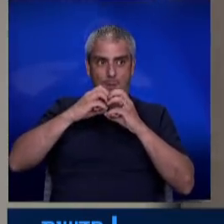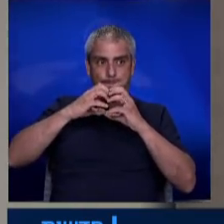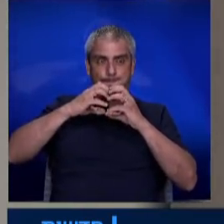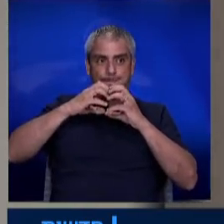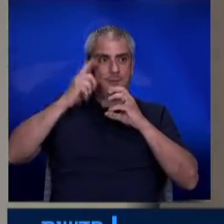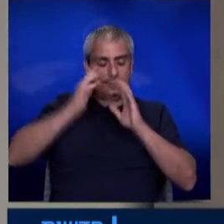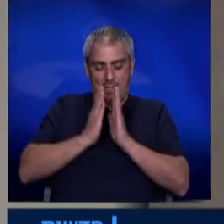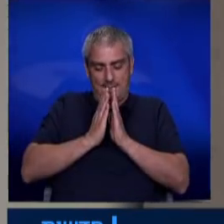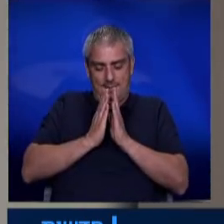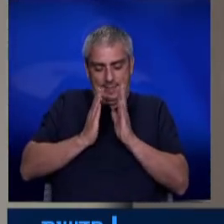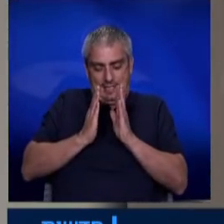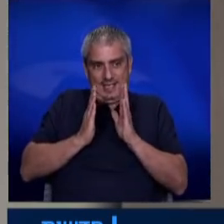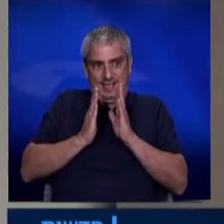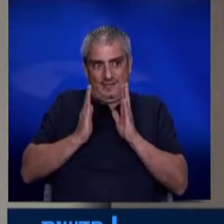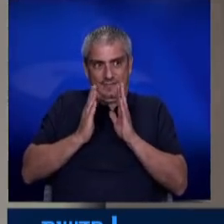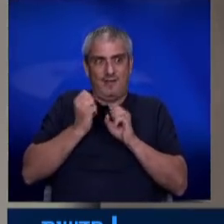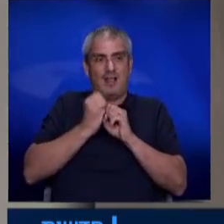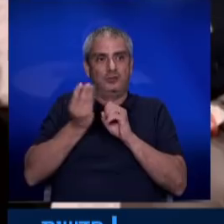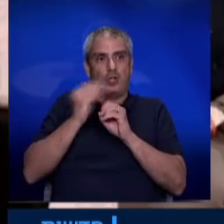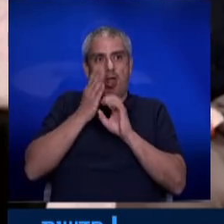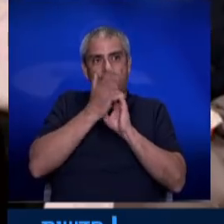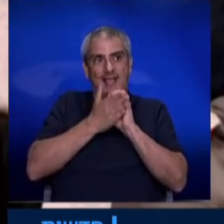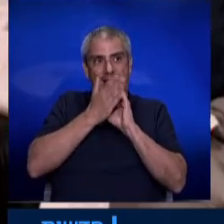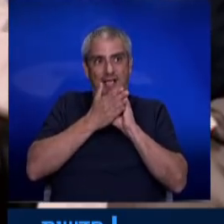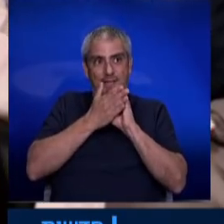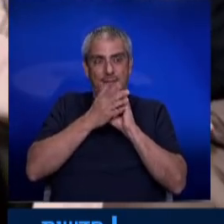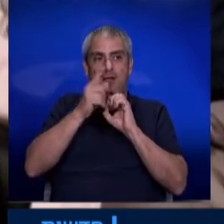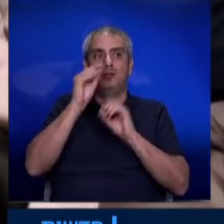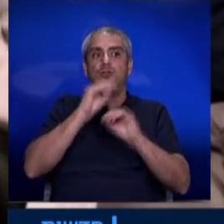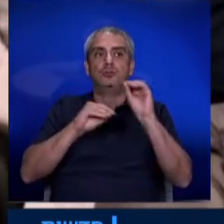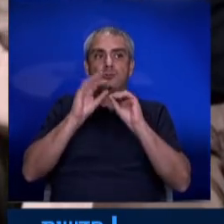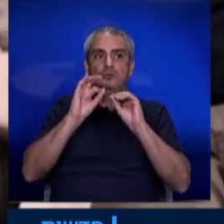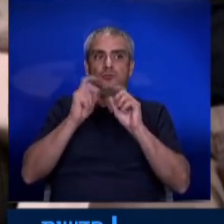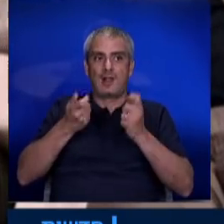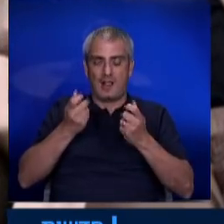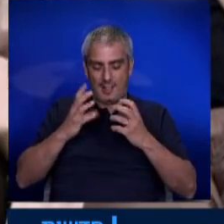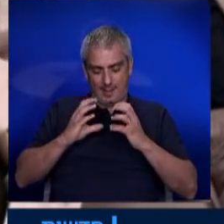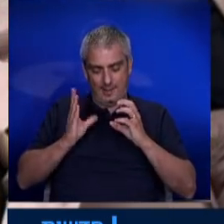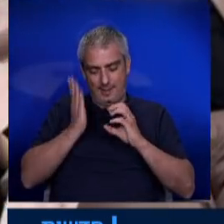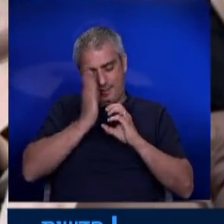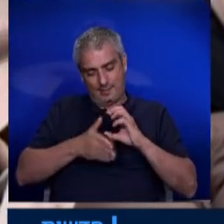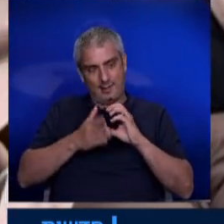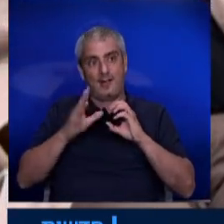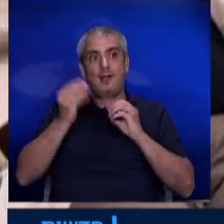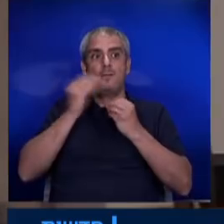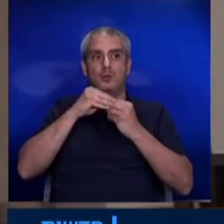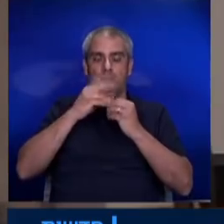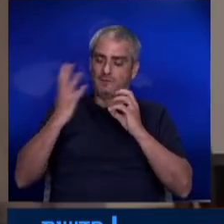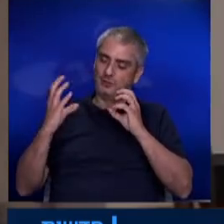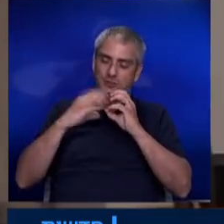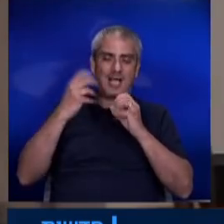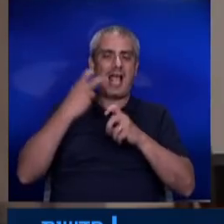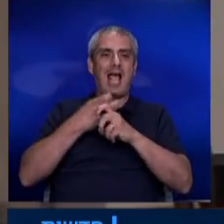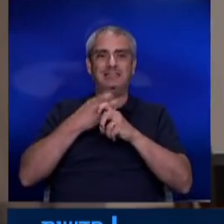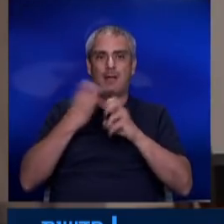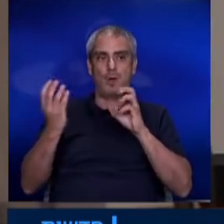הרקמה וליצור רקמה נוספת, שבה השתמשו כדי לסגור את הפתח בנוסף לשתל עצמות סינתטי. אנחנו צריכים